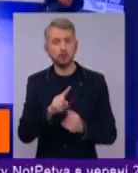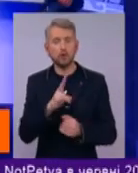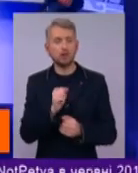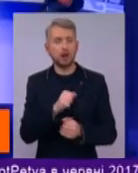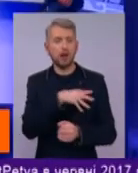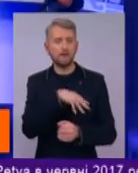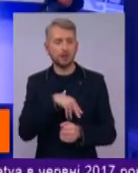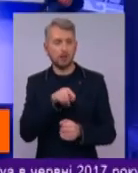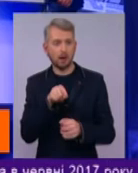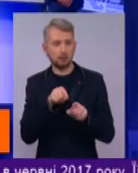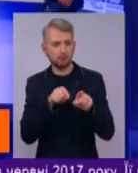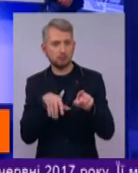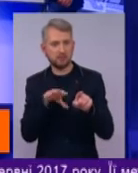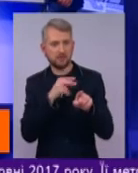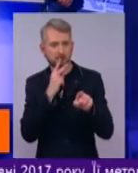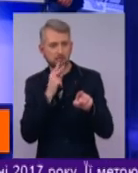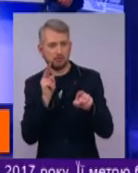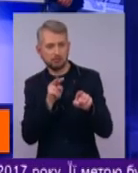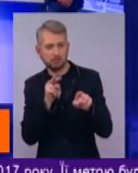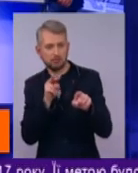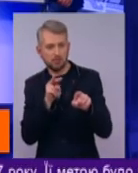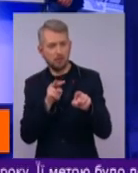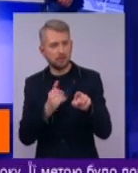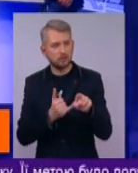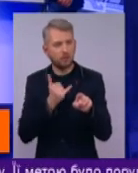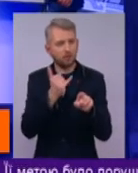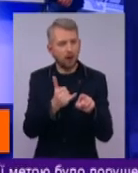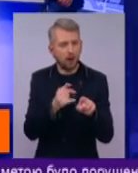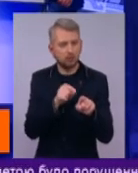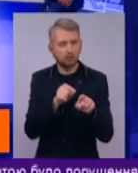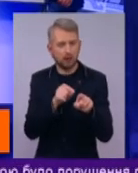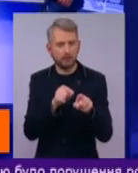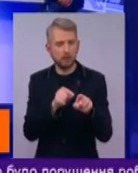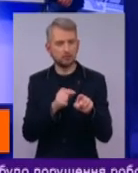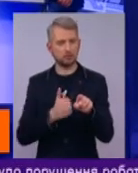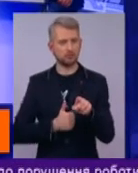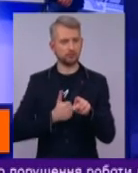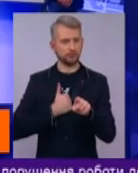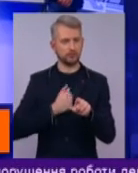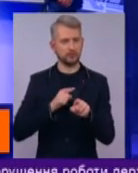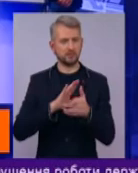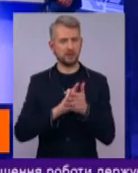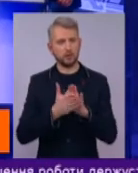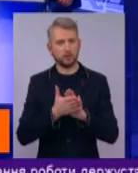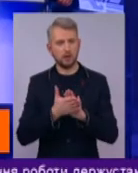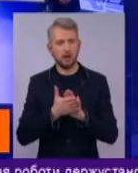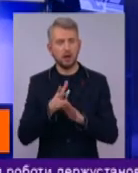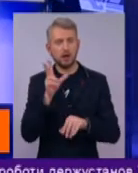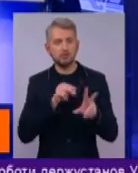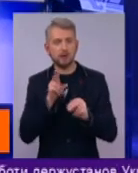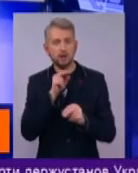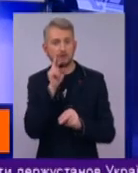ветерана всі дивляться. Да? Всі дивляться з повагою, і він несе гордо цей статус. Тому шансів